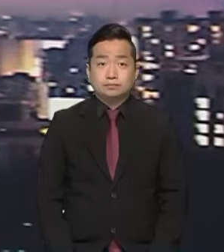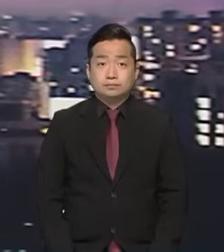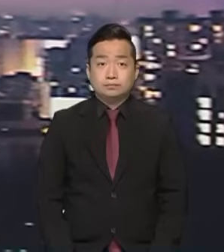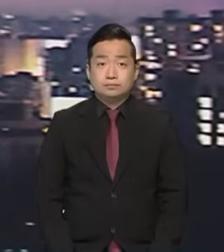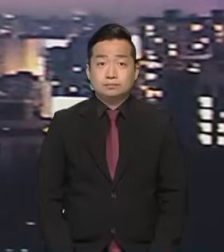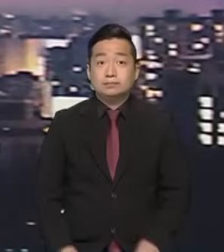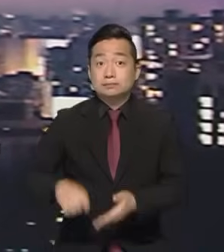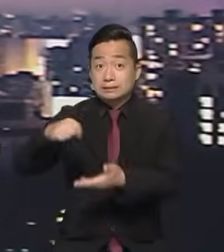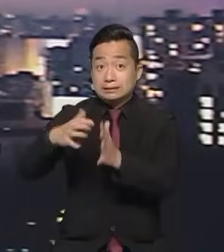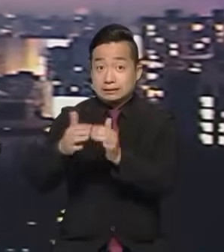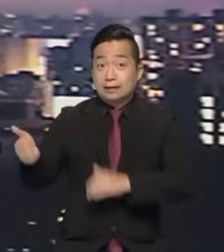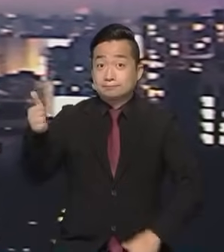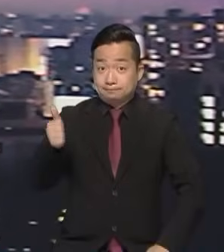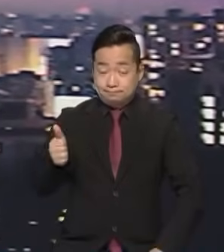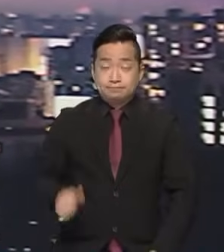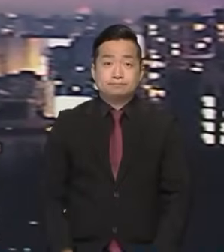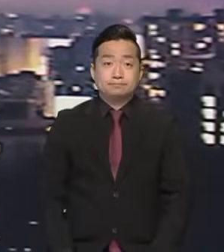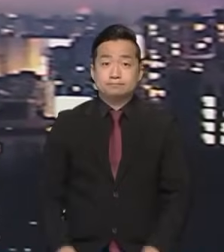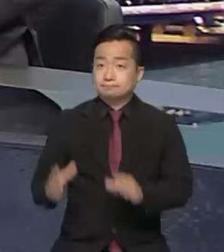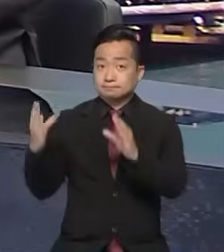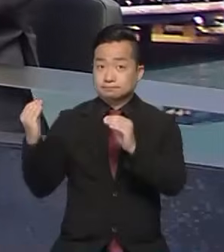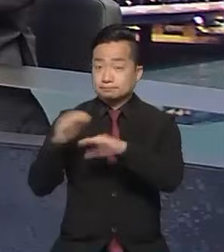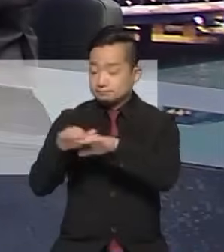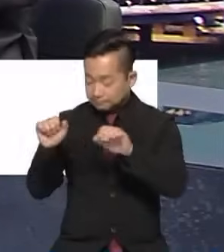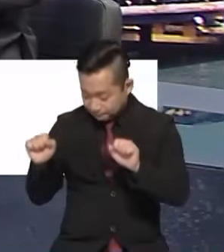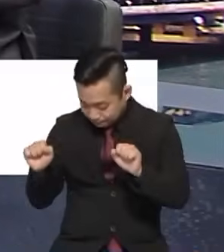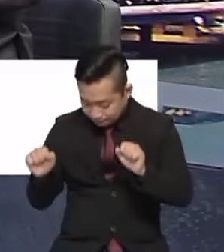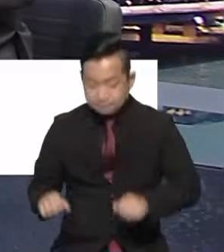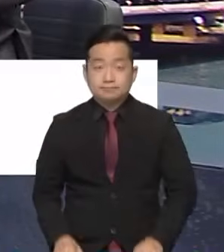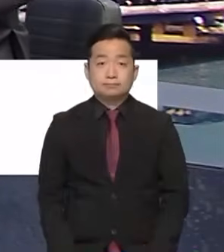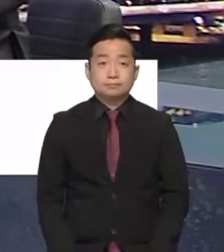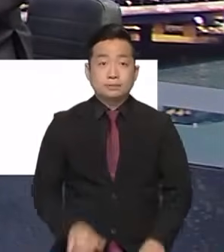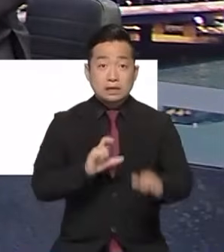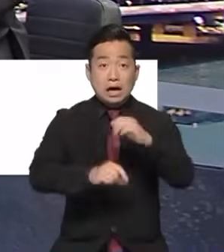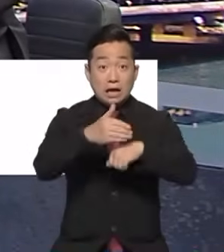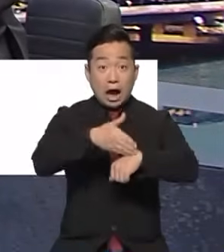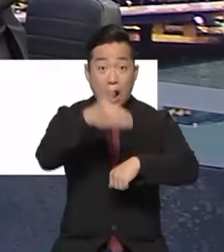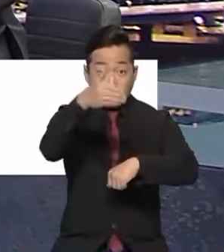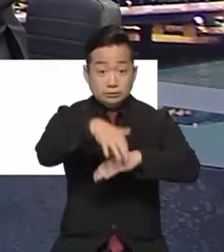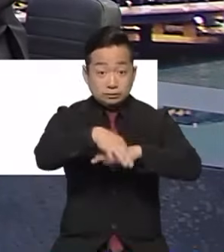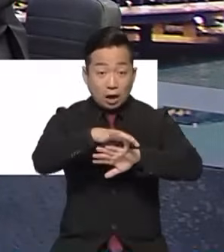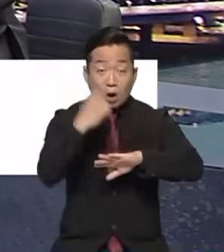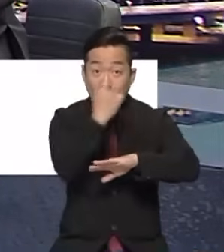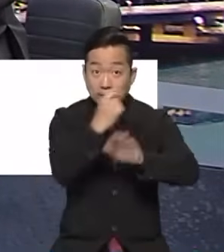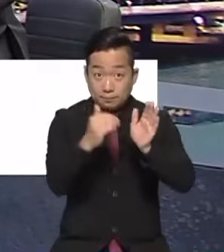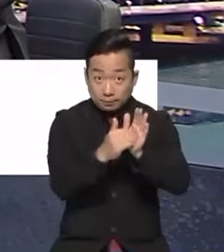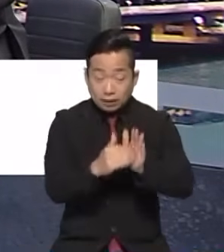네, 내용 취재한 김민준 기자 나와 있습니다. 오늘 아침 9시에 이제 문제가 생긴 거를